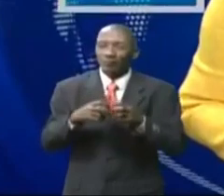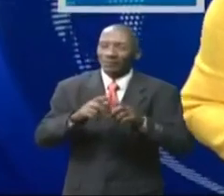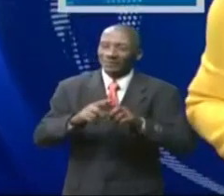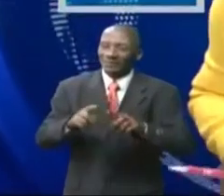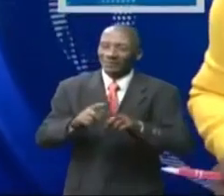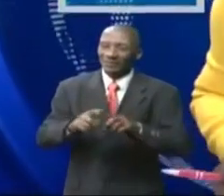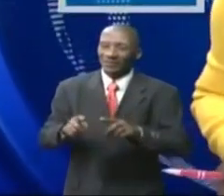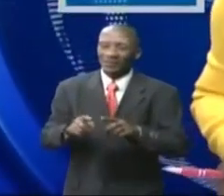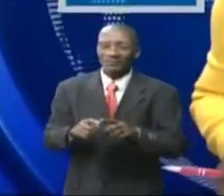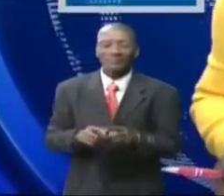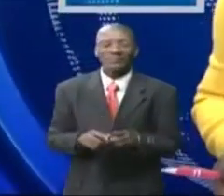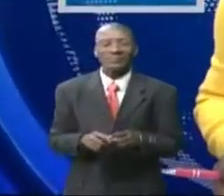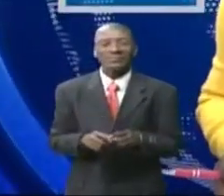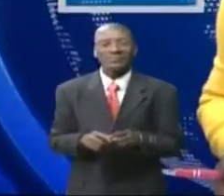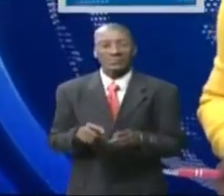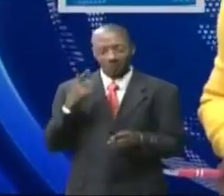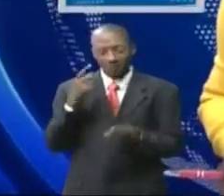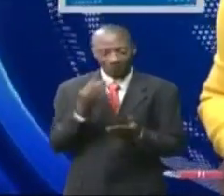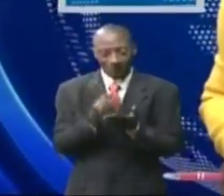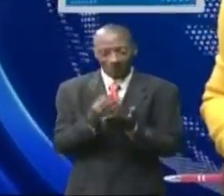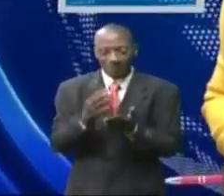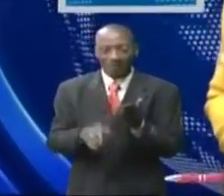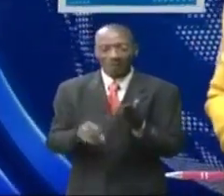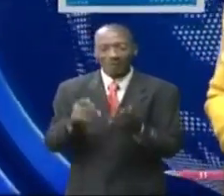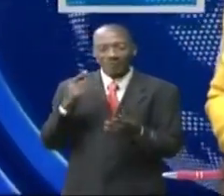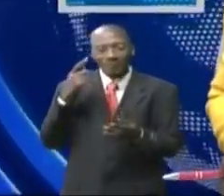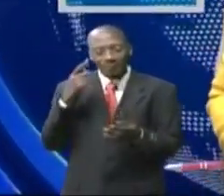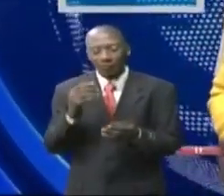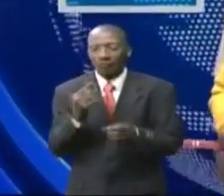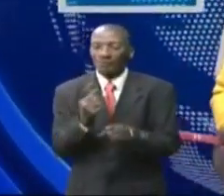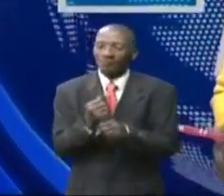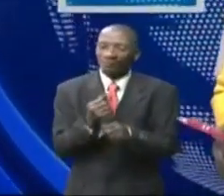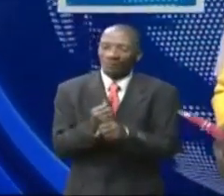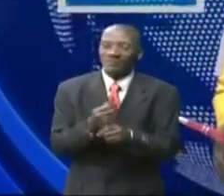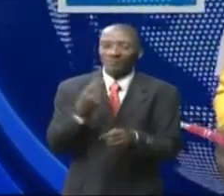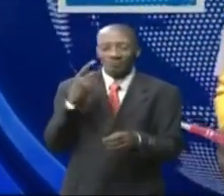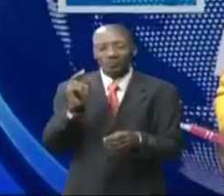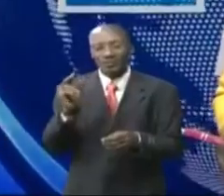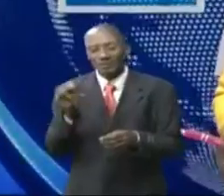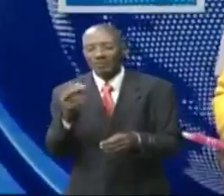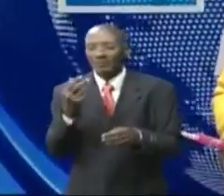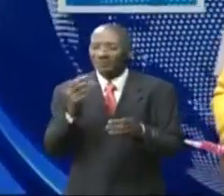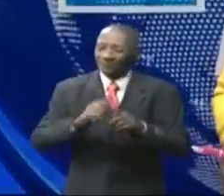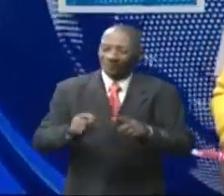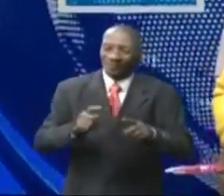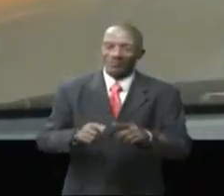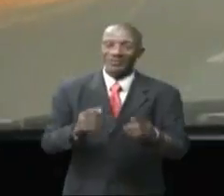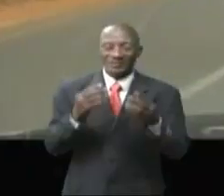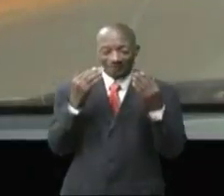se sont engagés à soutenir cette vision du président de la République. Commentaire Jacques Mégé.